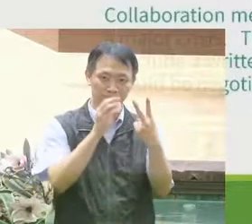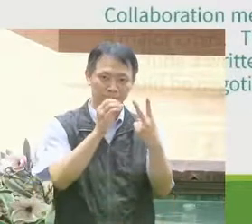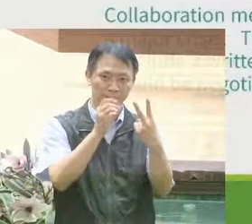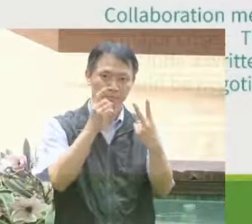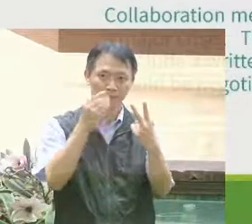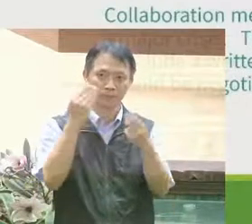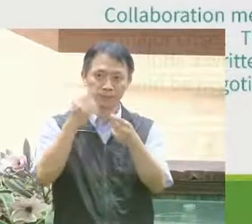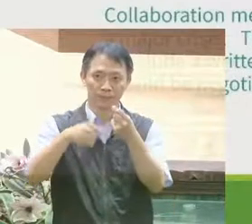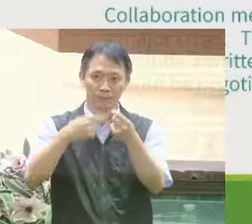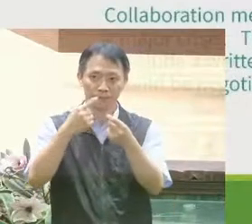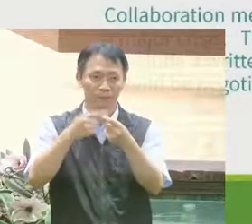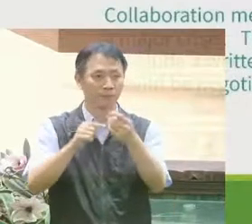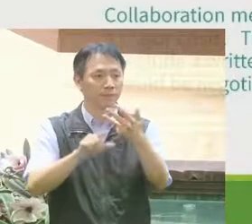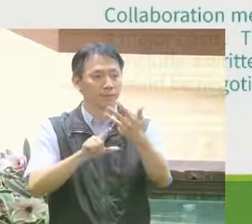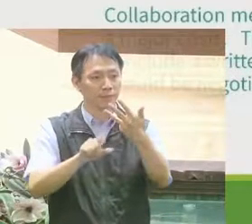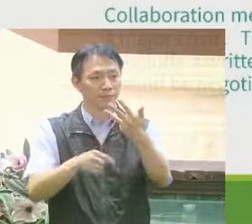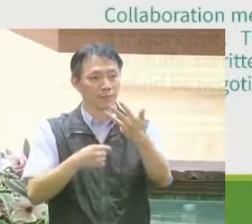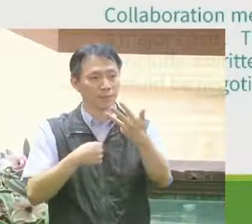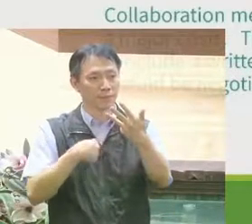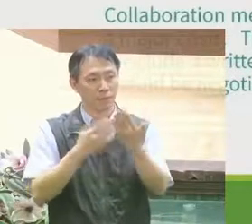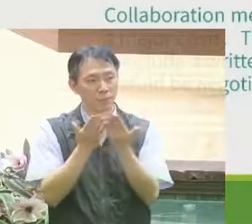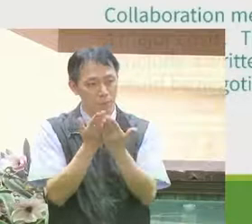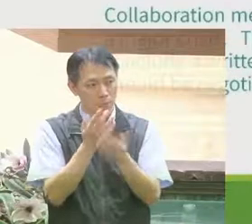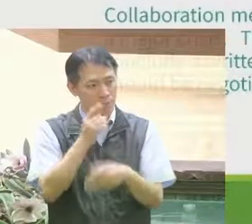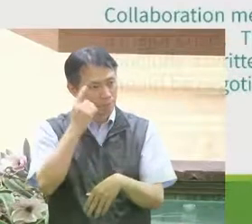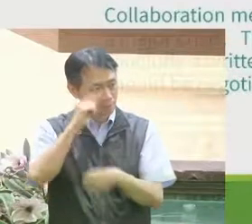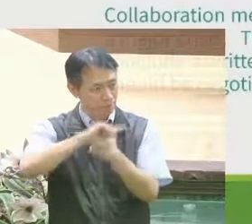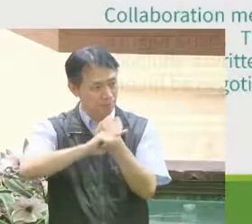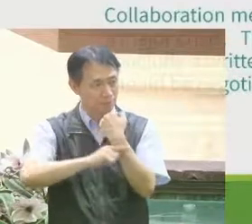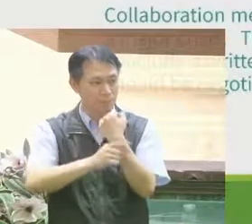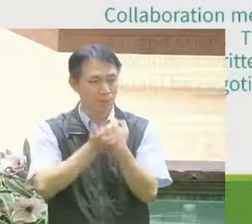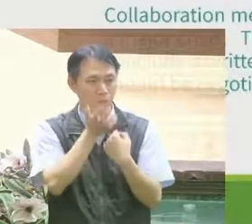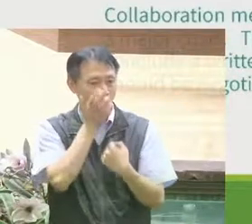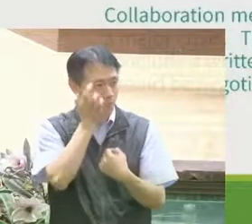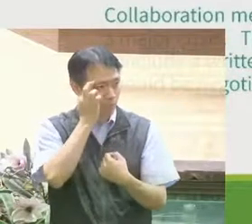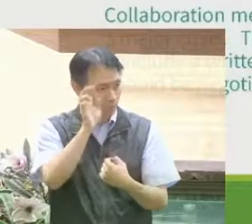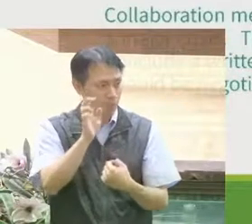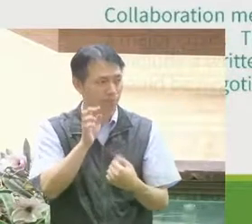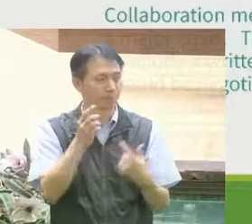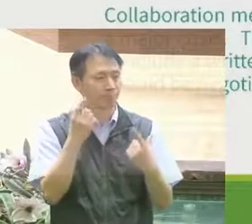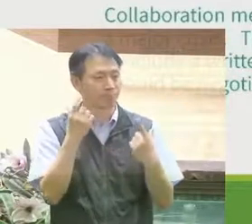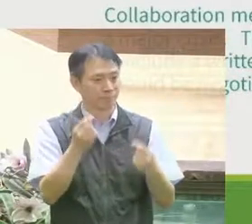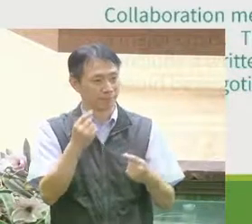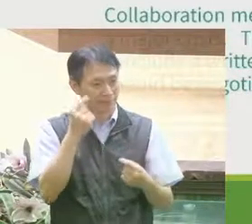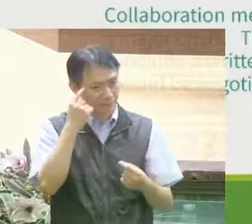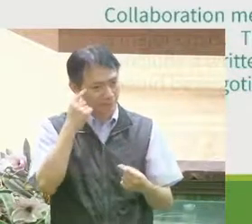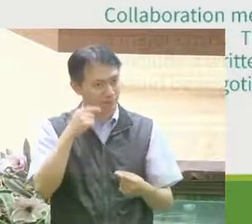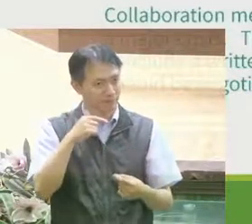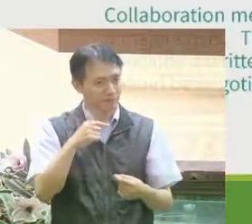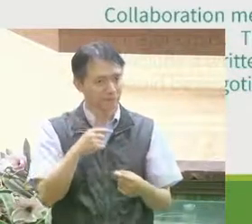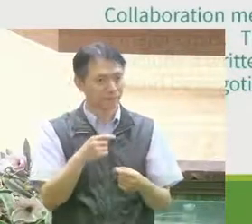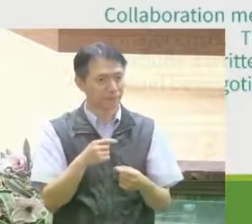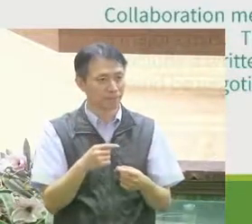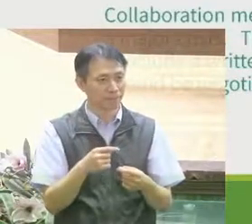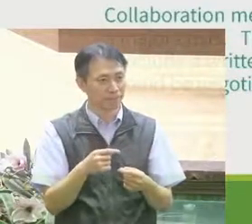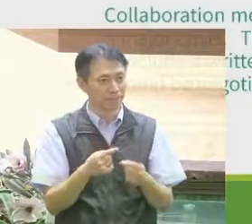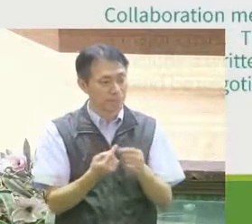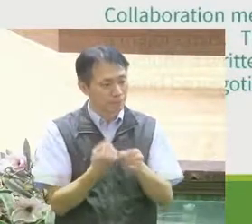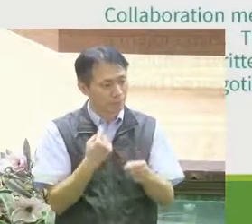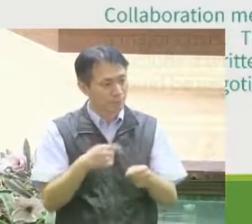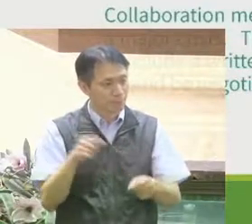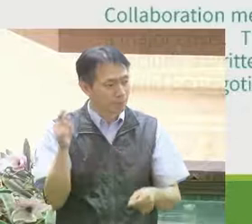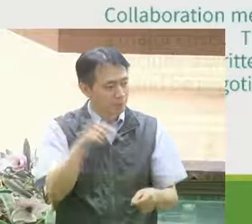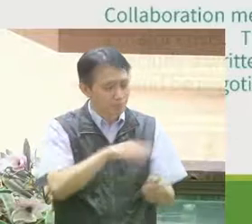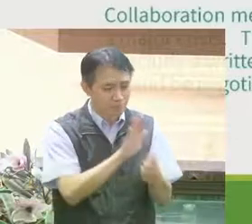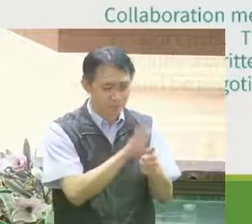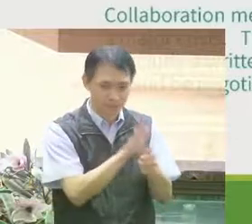8月我是在忙法律硕士论文的时间，本来计划只抽出2个星期来帮忙处理